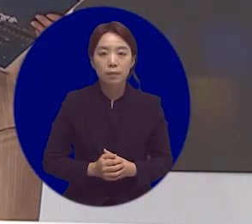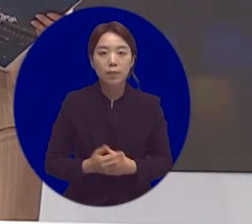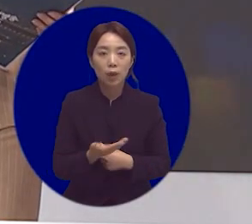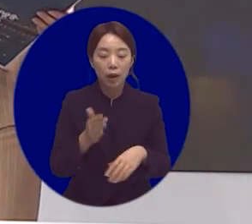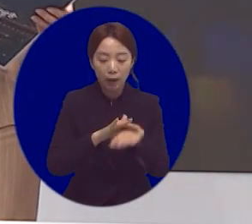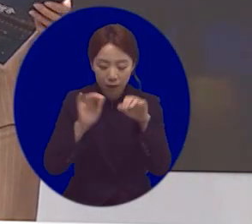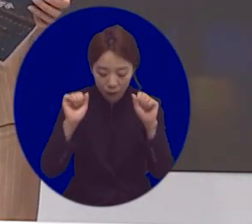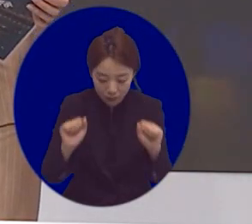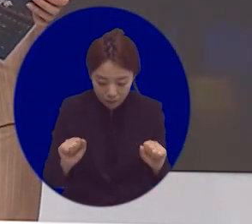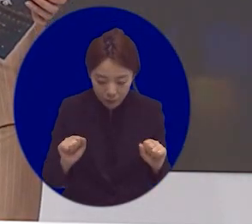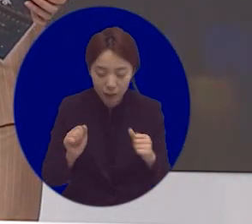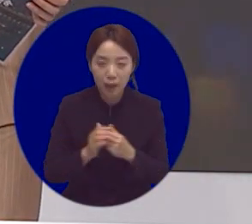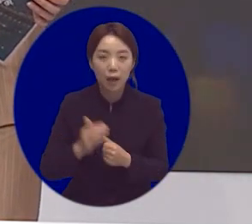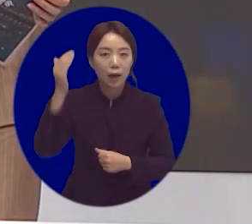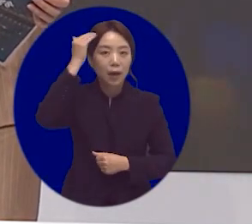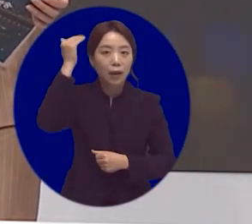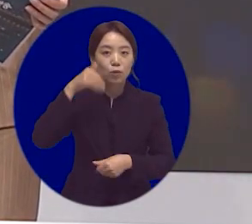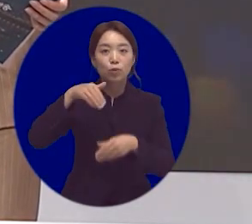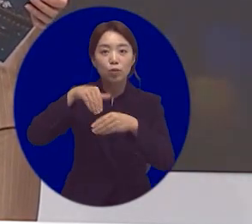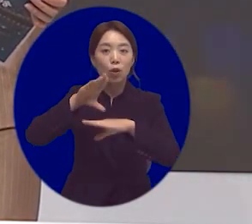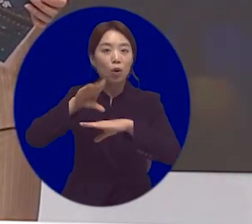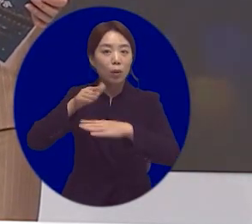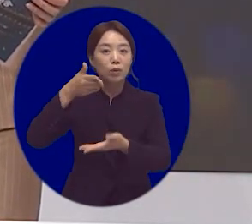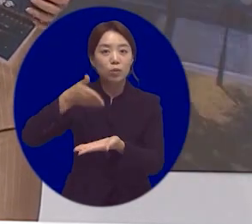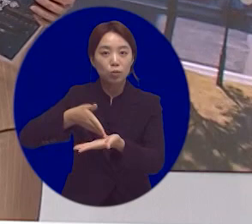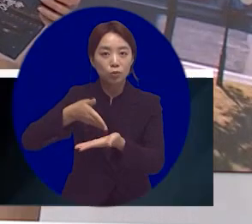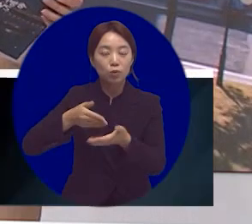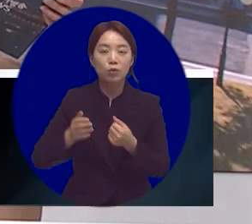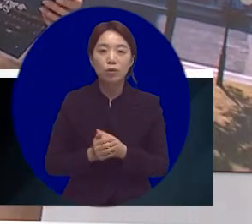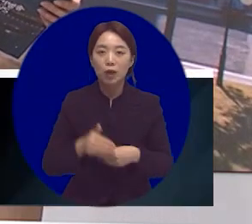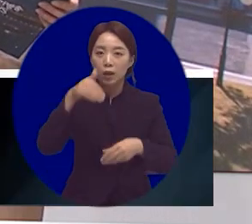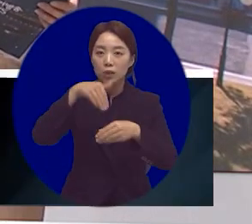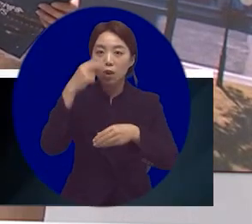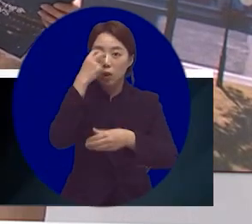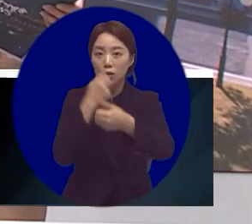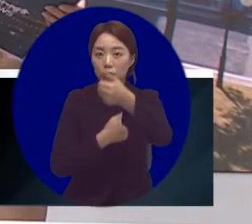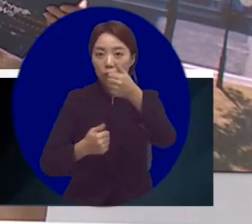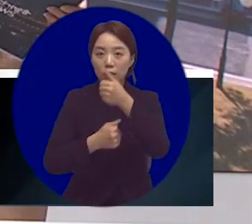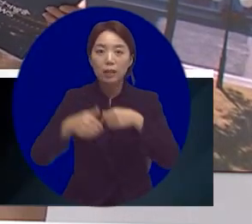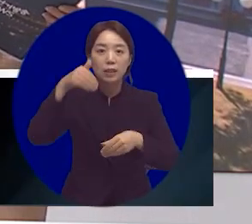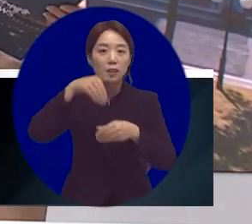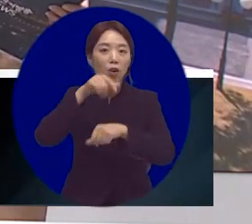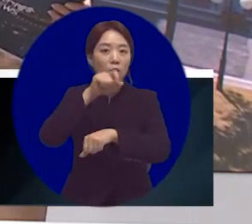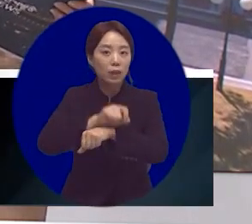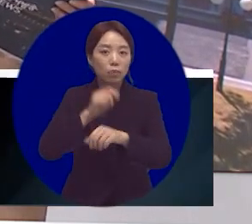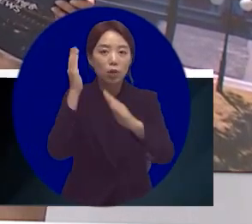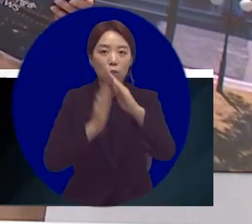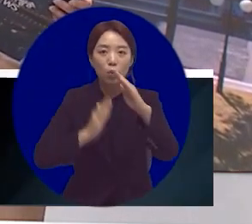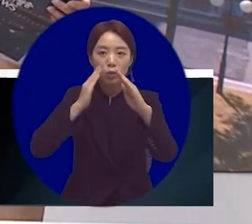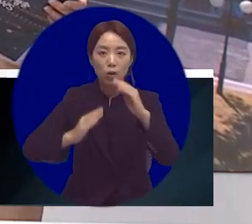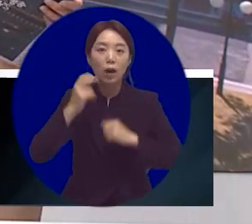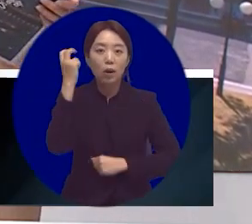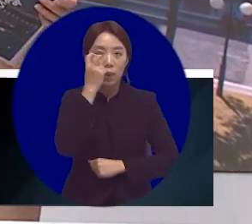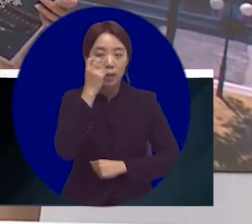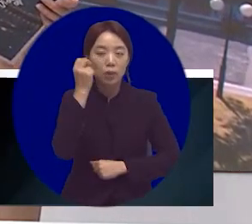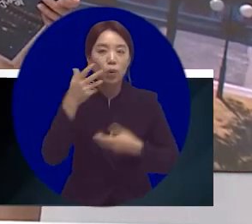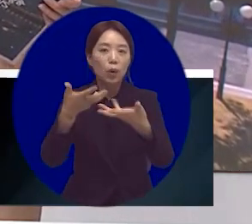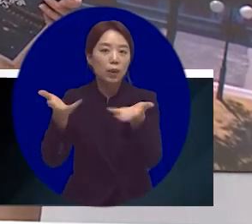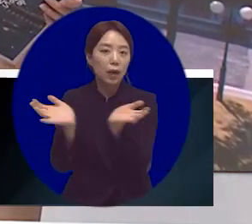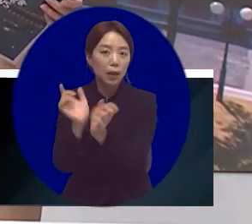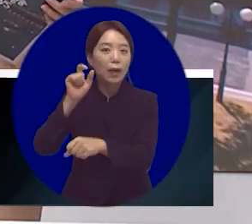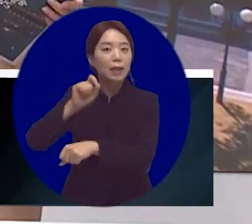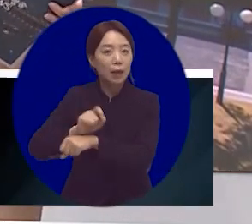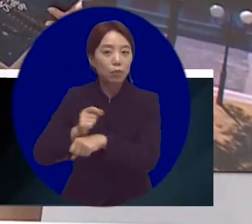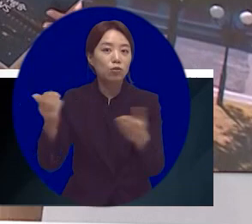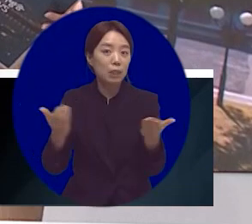시청자 여러분, 안녕하십니까? 한국선거방송 뉴스입니다. 선거관리위원회는 선거사무의 공정한 관리와 정당에 관한 사무를